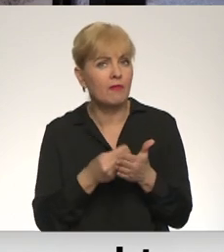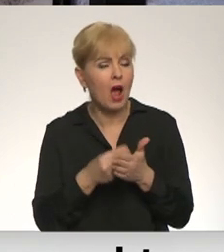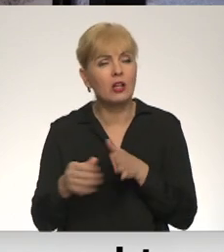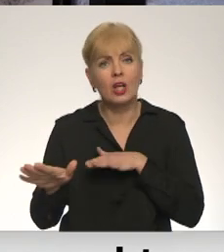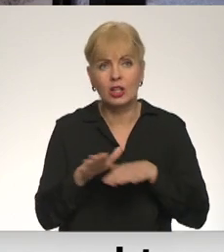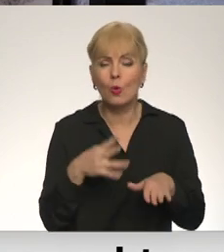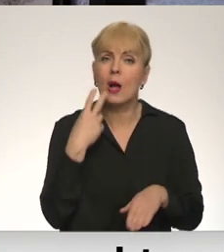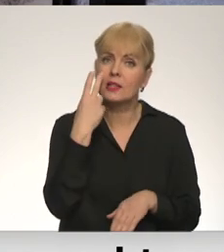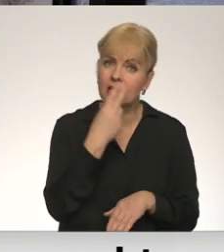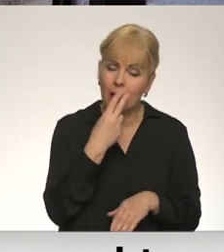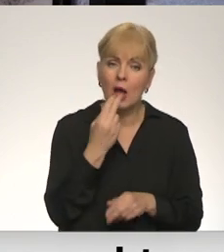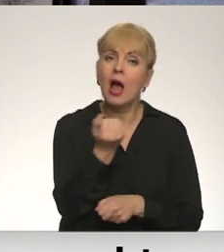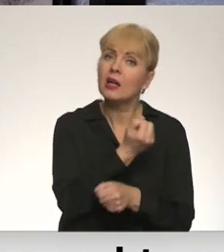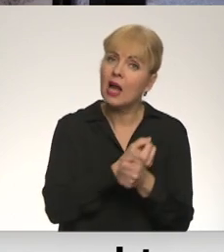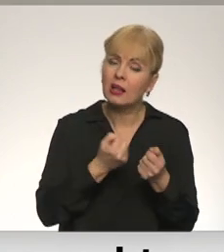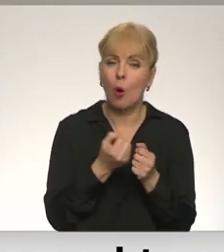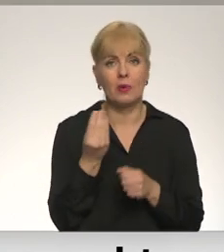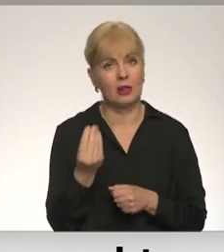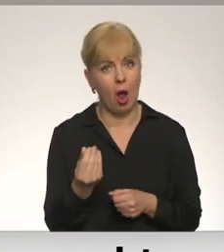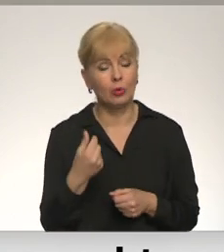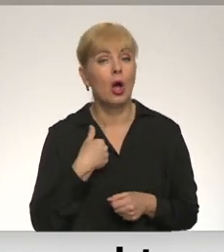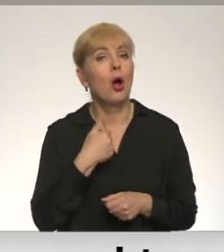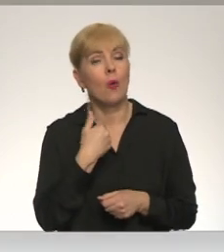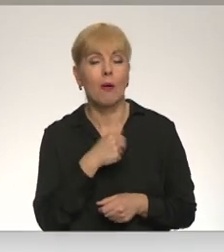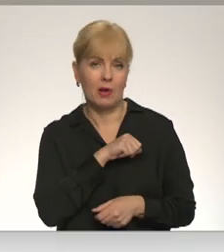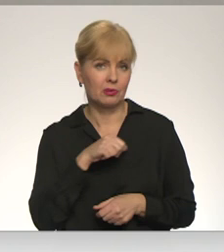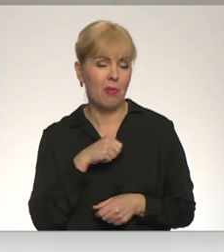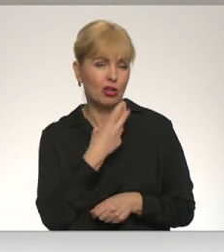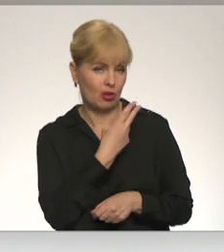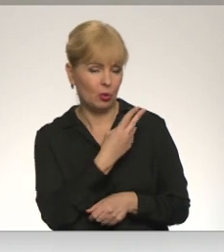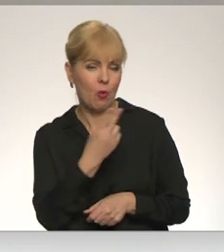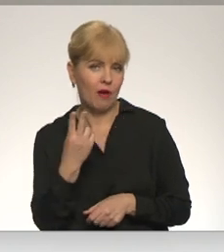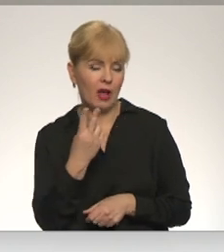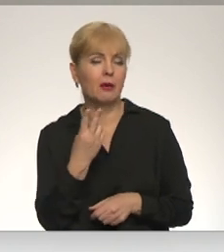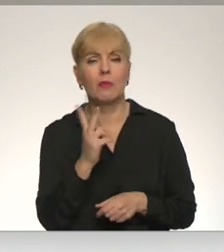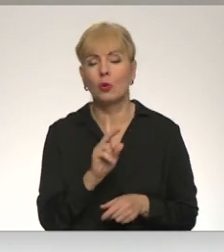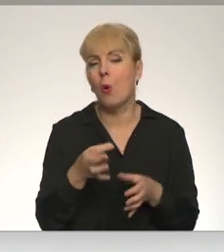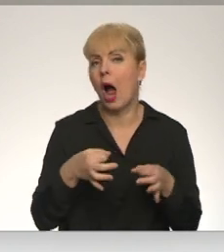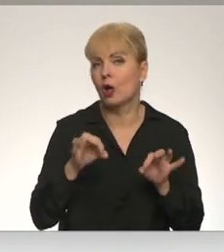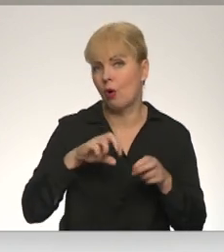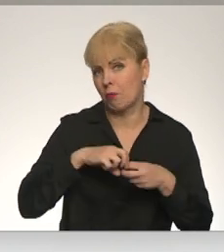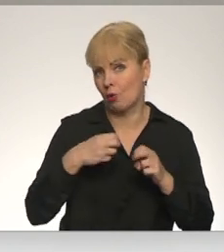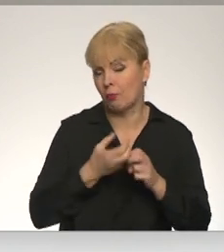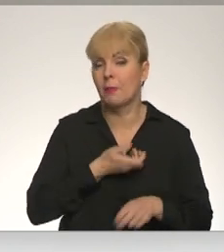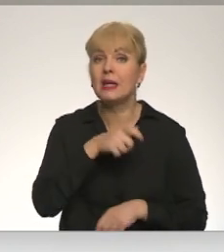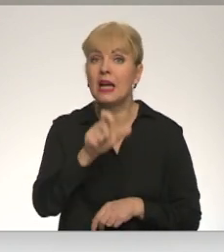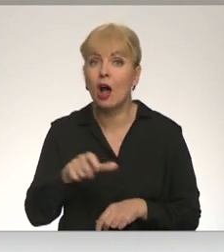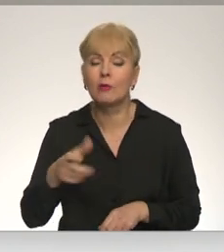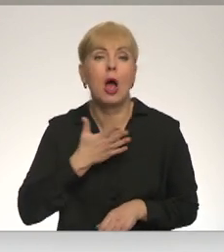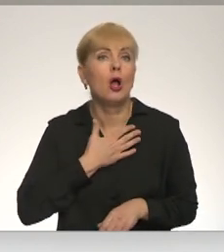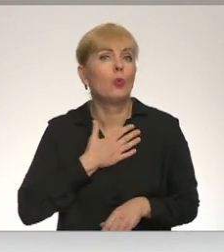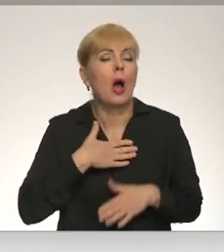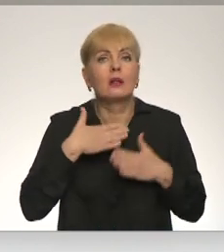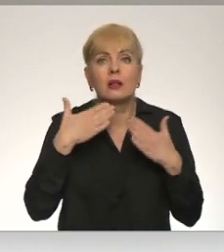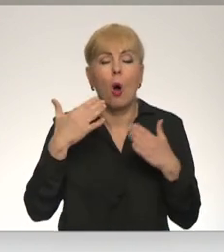rīkoties saimnieciskāk un ietaupīt līdzekļus. Tas, ko mēs novērojām, arī ļoti aktuāla problēma tieši iedzīvotājiem. Mums ļoti daudz